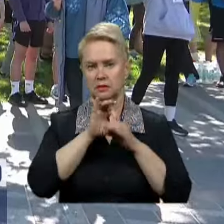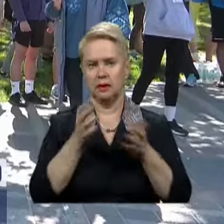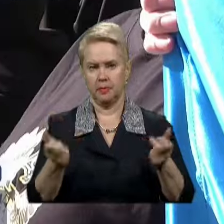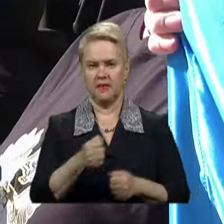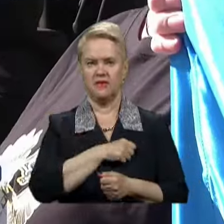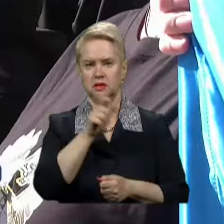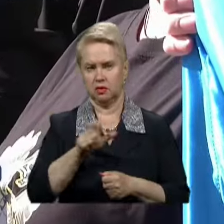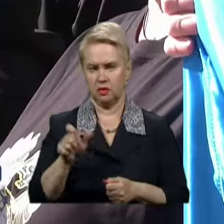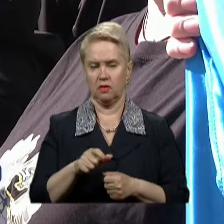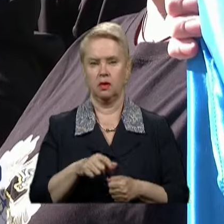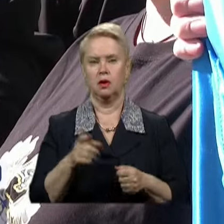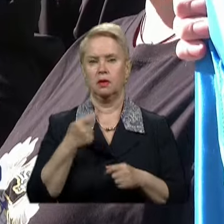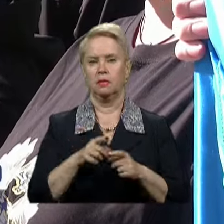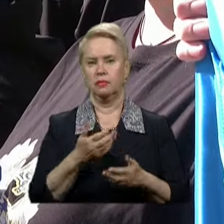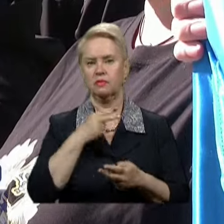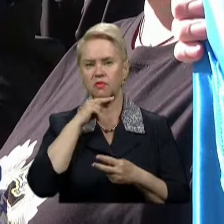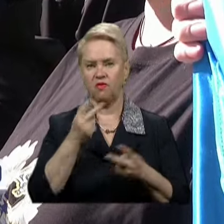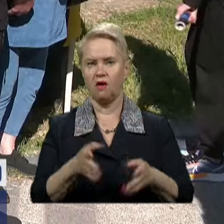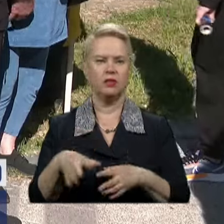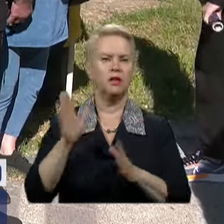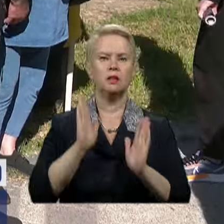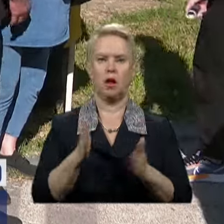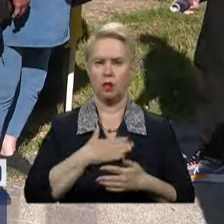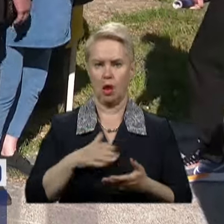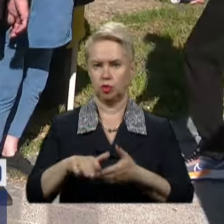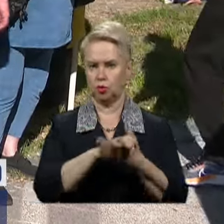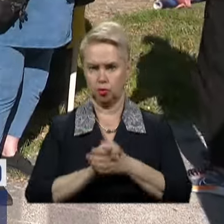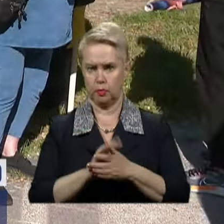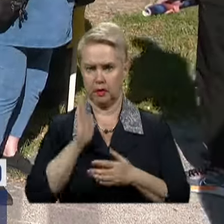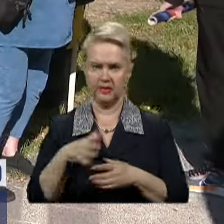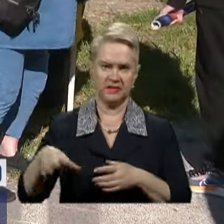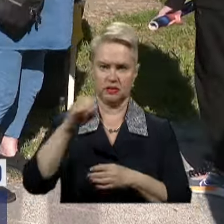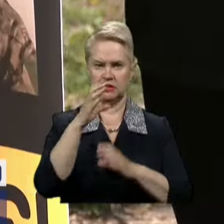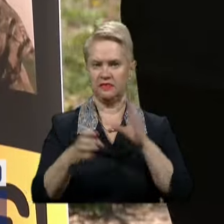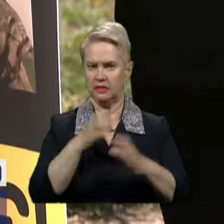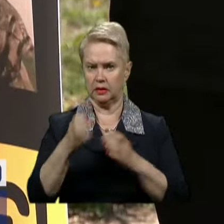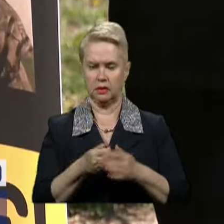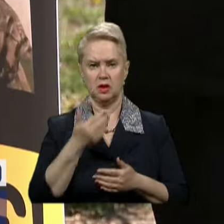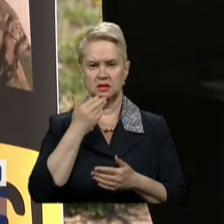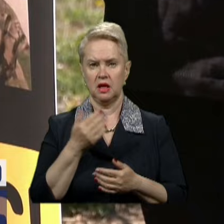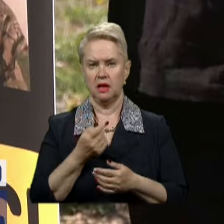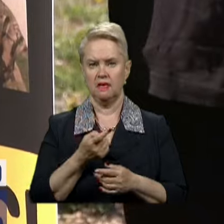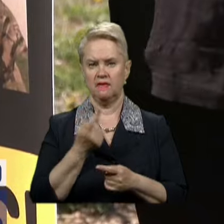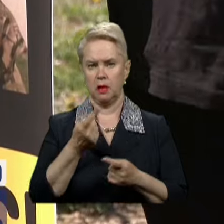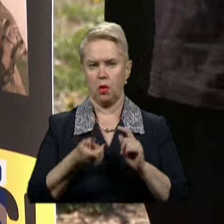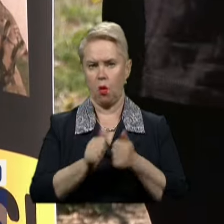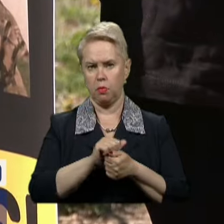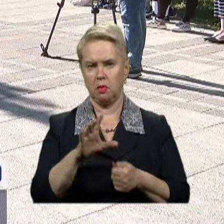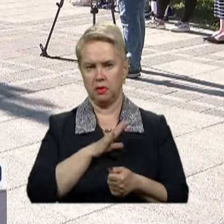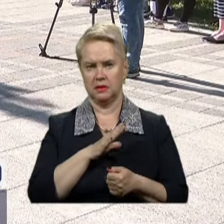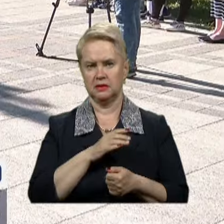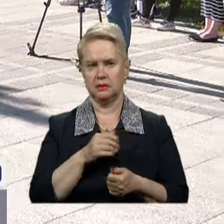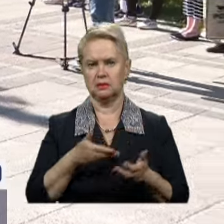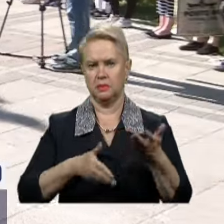підтримку військових, бранців – привернути увагу не тільки нашого суспільства, а й всього світу. Останній великий обмін полоненими відбувся